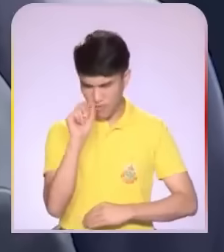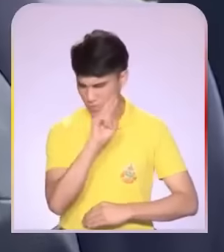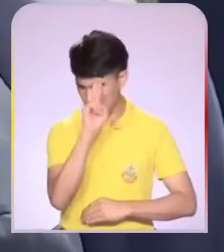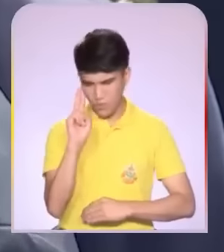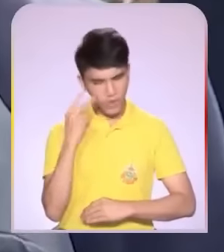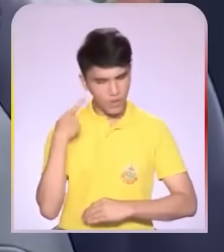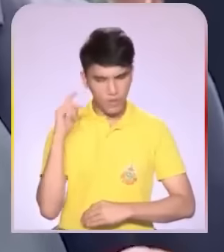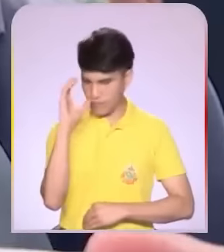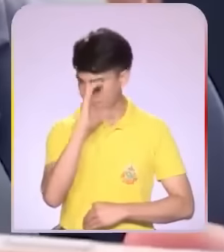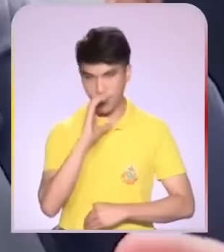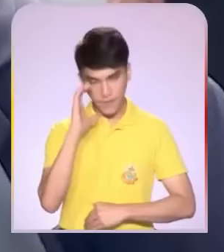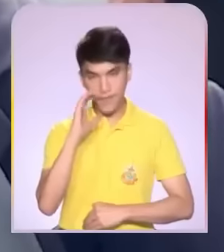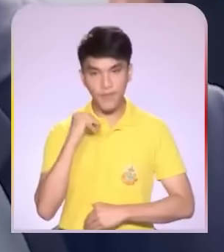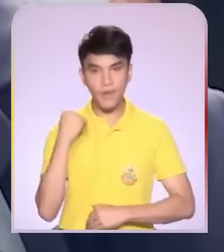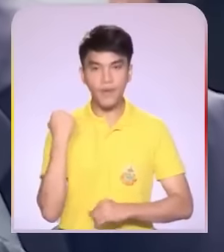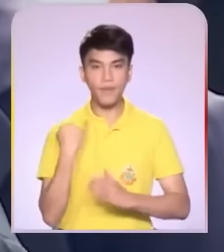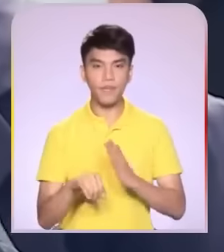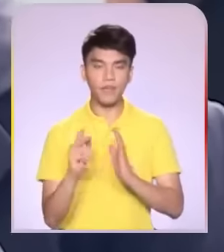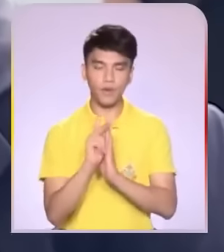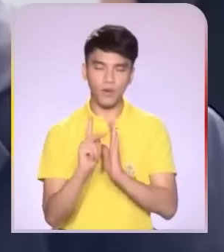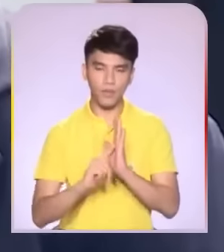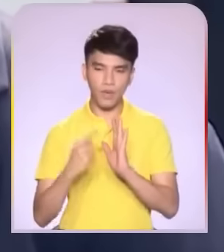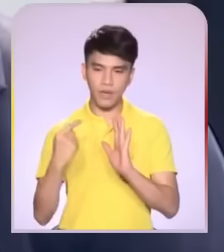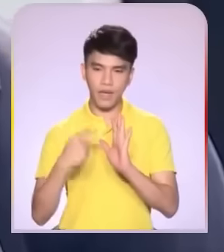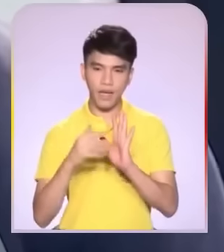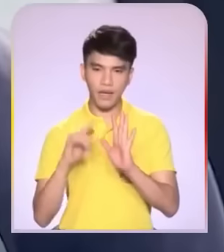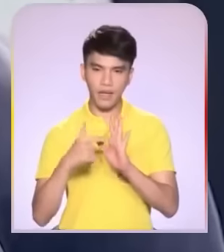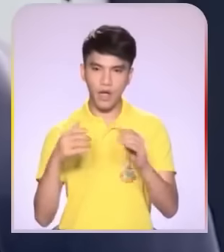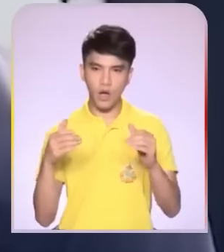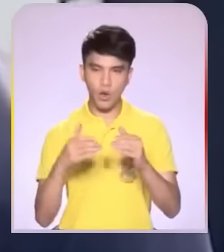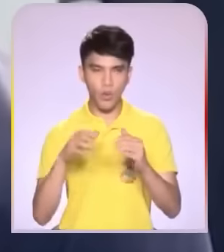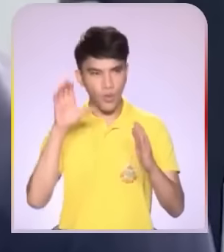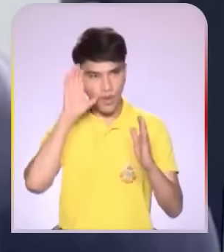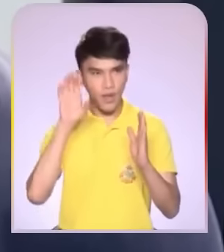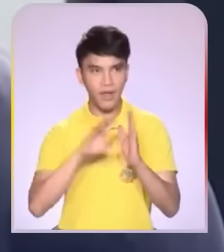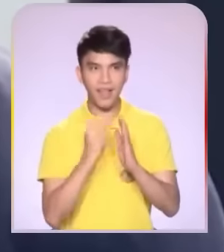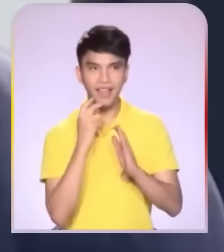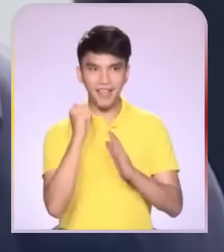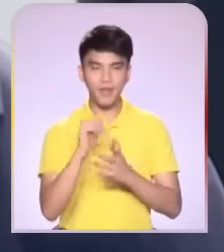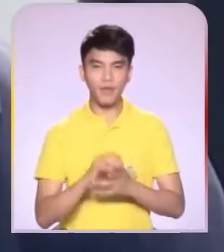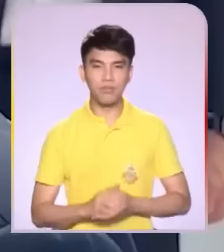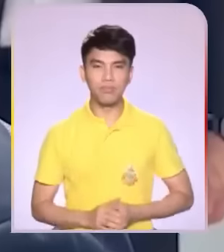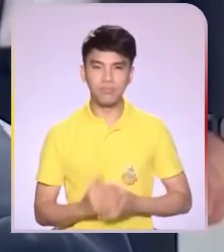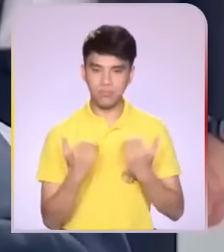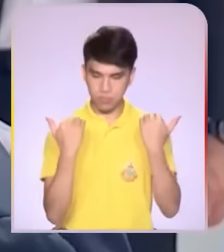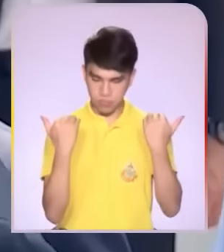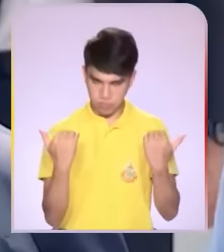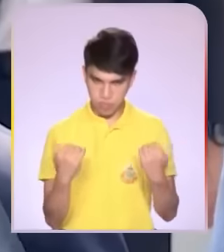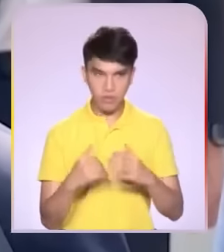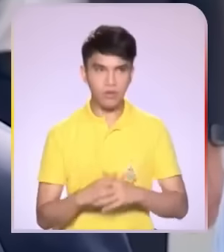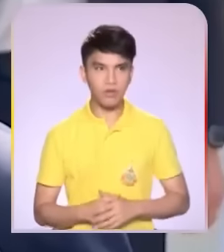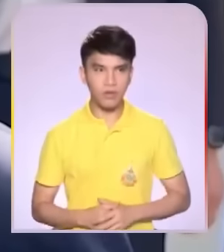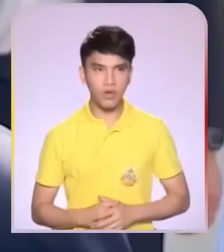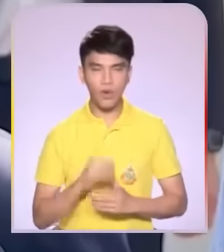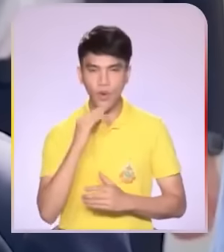มาหาผลประโยชน์หรือไม่อย่างไรมีโทษทางกฎหมายอาญาอยากจะให้ทีมงานตัดหน้าผมนิดนึงได้ไห ม ไหนๆท่านวันนุมหัตมอมั